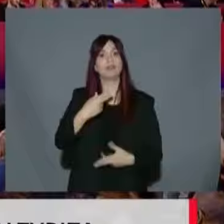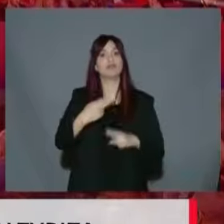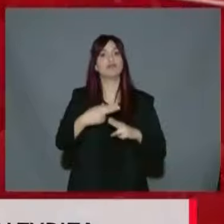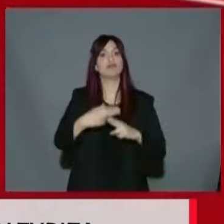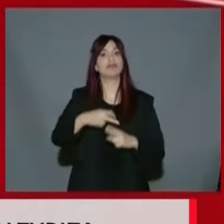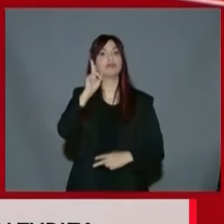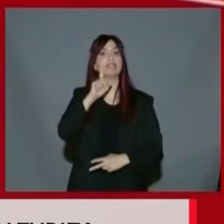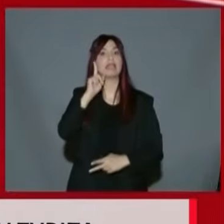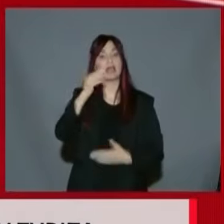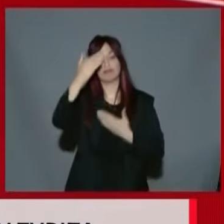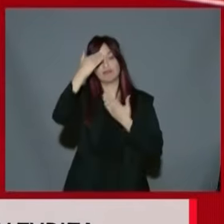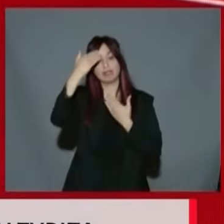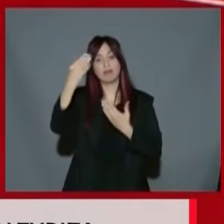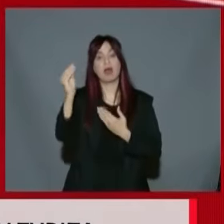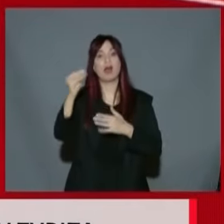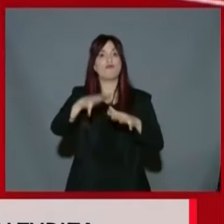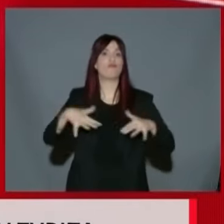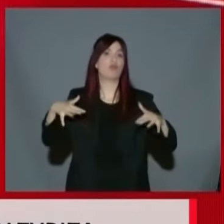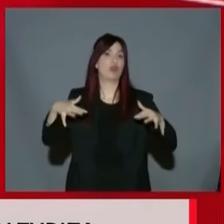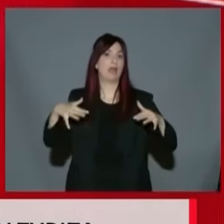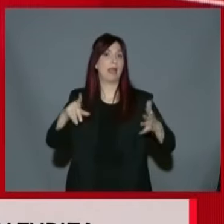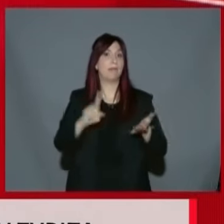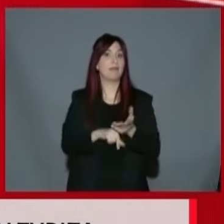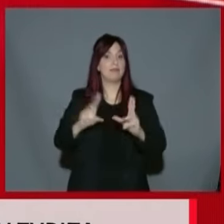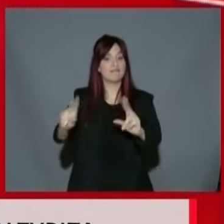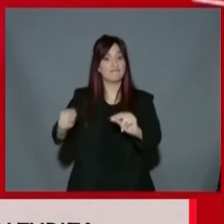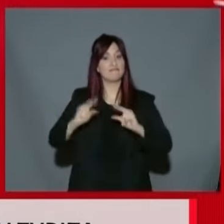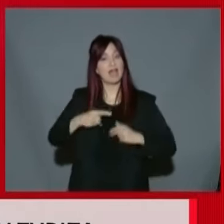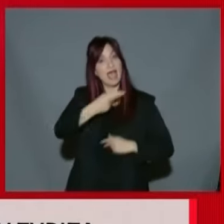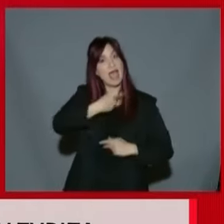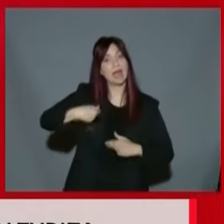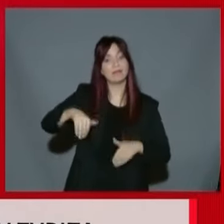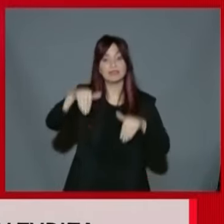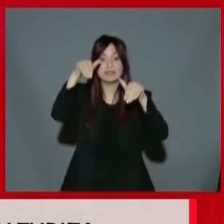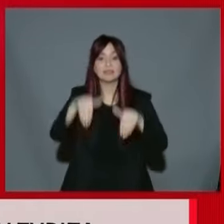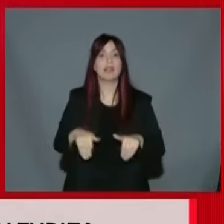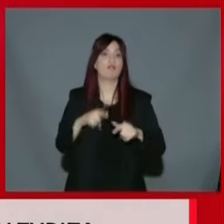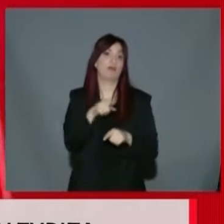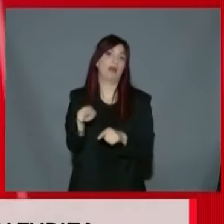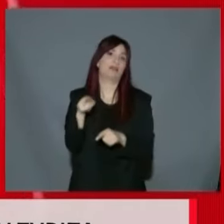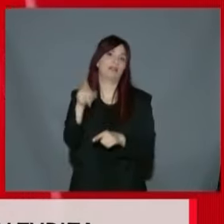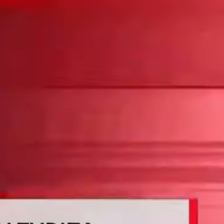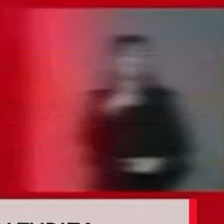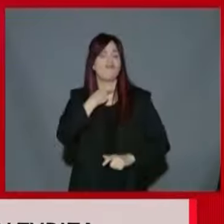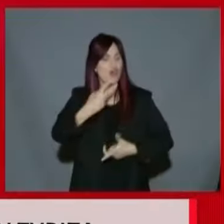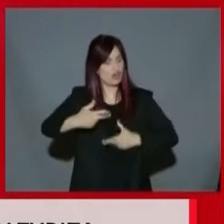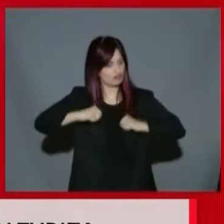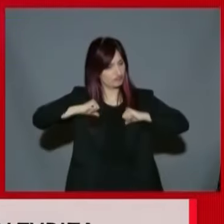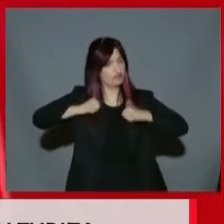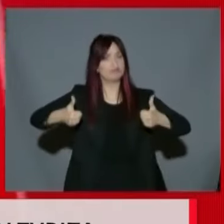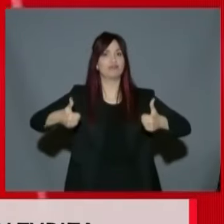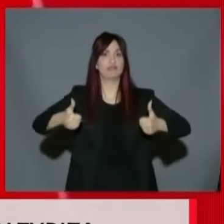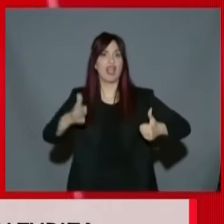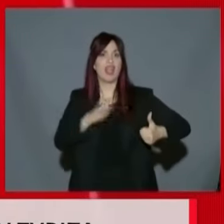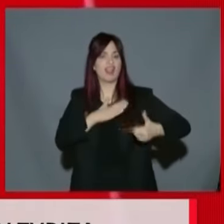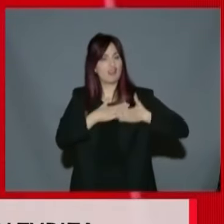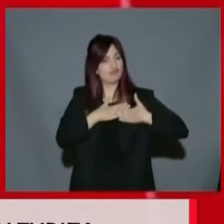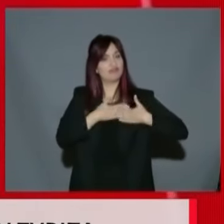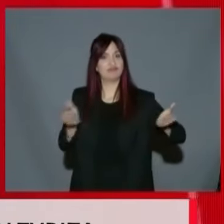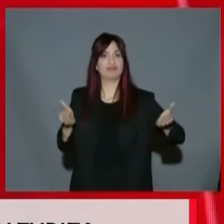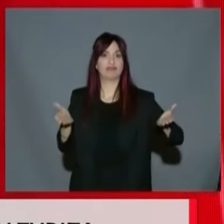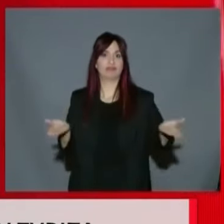κοινοβούλιο και πρέπει και εμείς να την τιμάμε, να την αγαπάμε και να τη σεβόμαστε. Τέλος. Δεν είναι δυνατόν